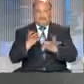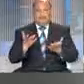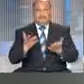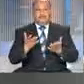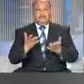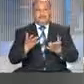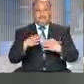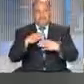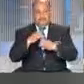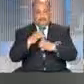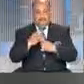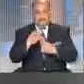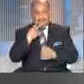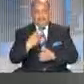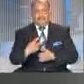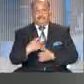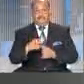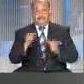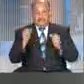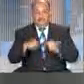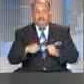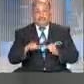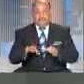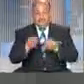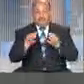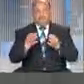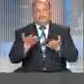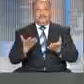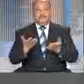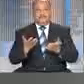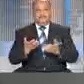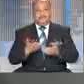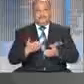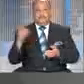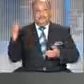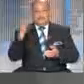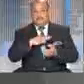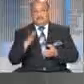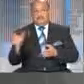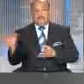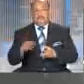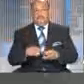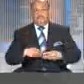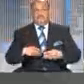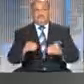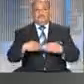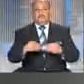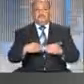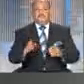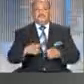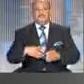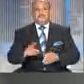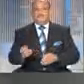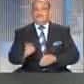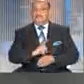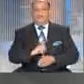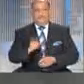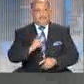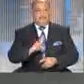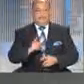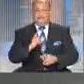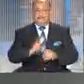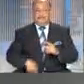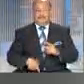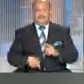ضوء التحليل، احنا نقوموا سواء بقبولها ندخلوها ولا نعود نرجعوها للمواطن الأصلي